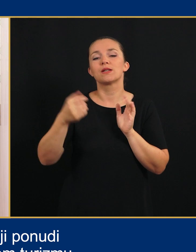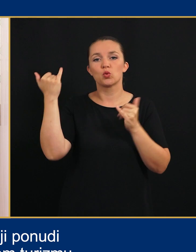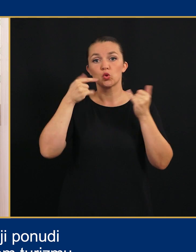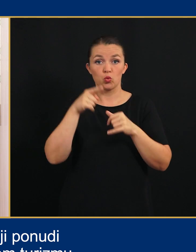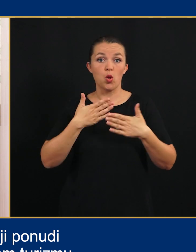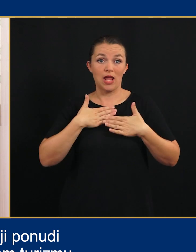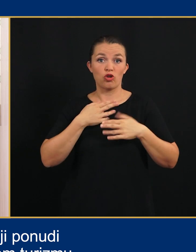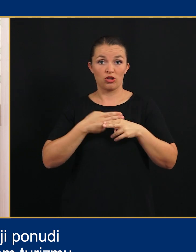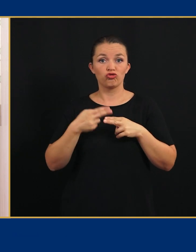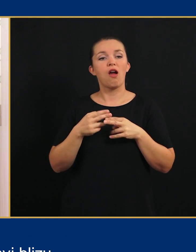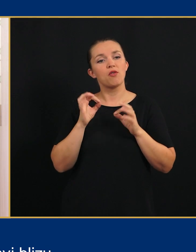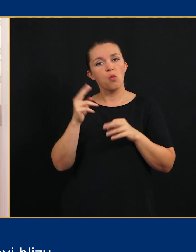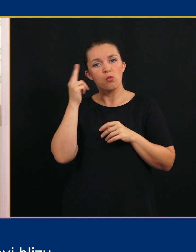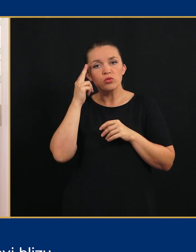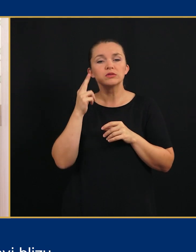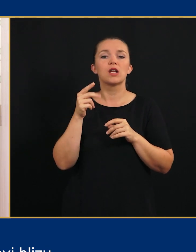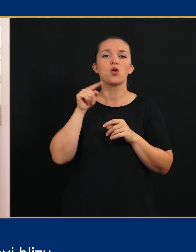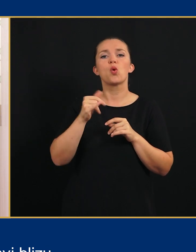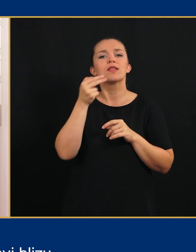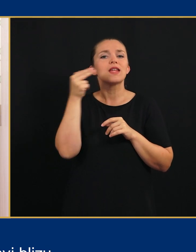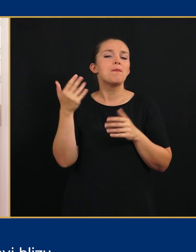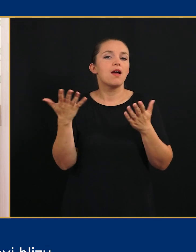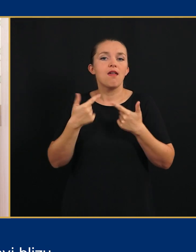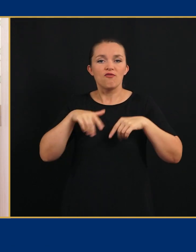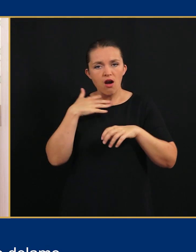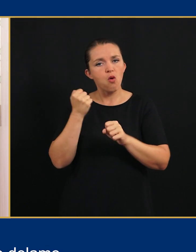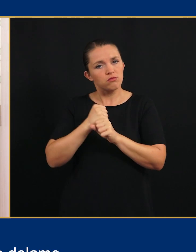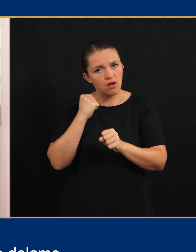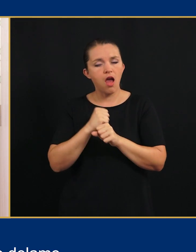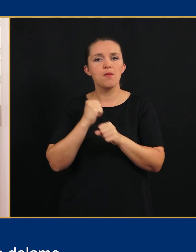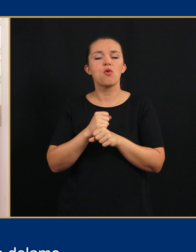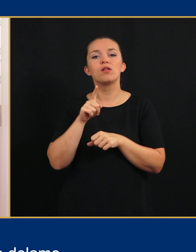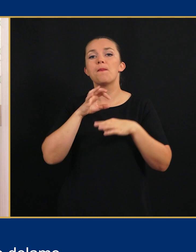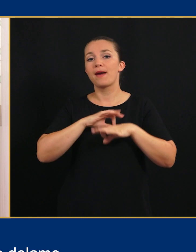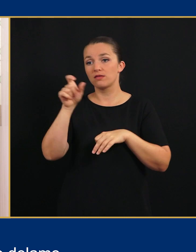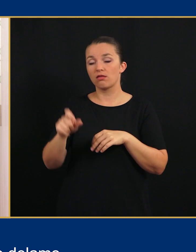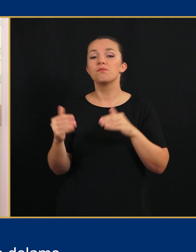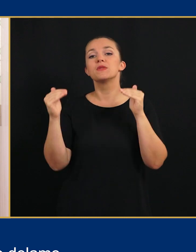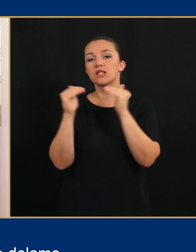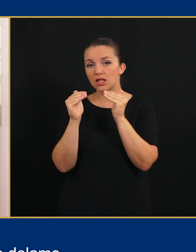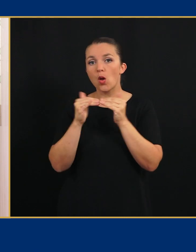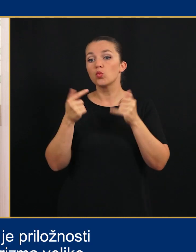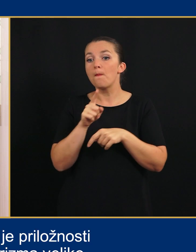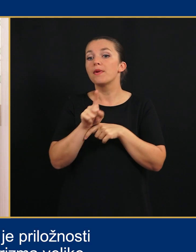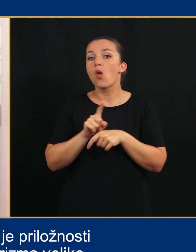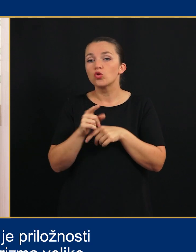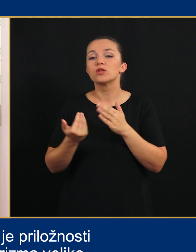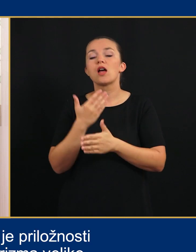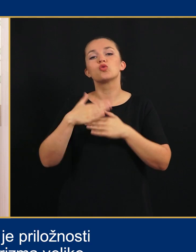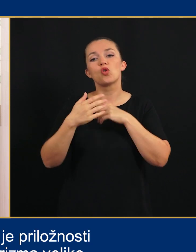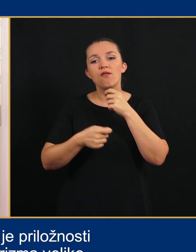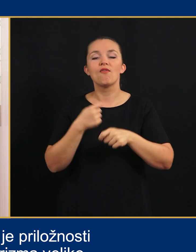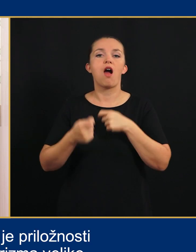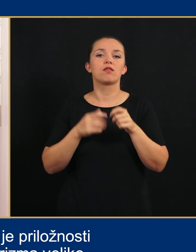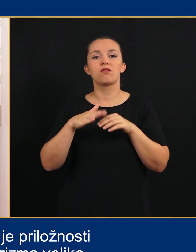zelenem trajnostnem turizmu. To je tisto, kar je naši državi blizu, to je tema, na kateri veliko delamo in predsednik se je strinjal,